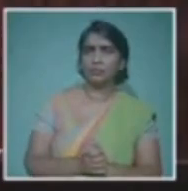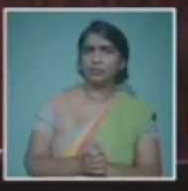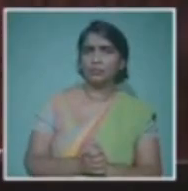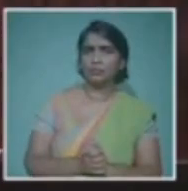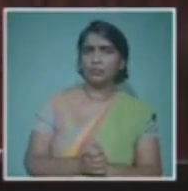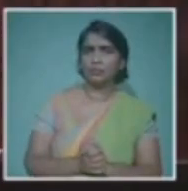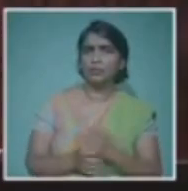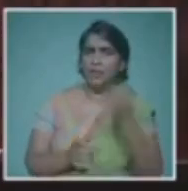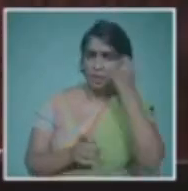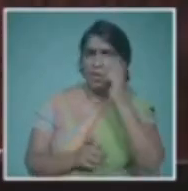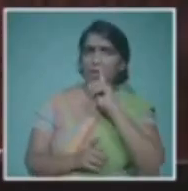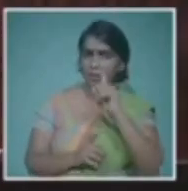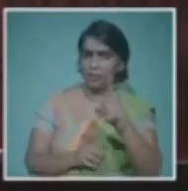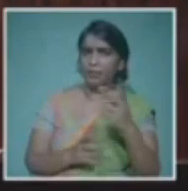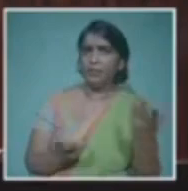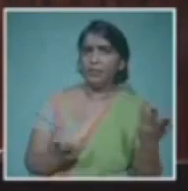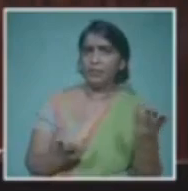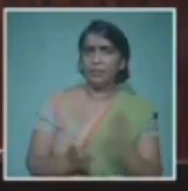ඔබතුමා කාරණේ